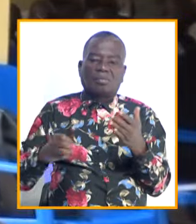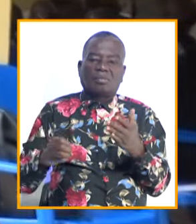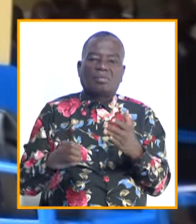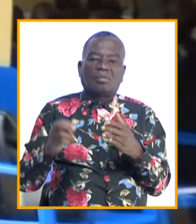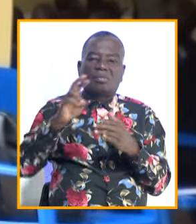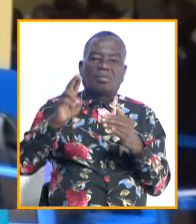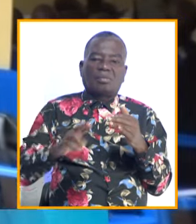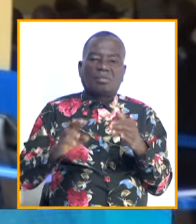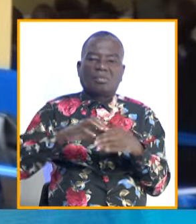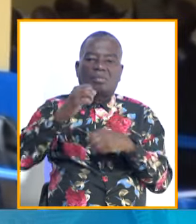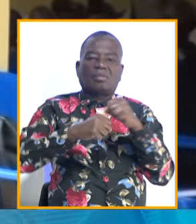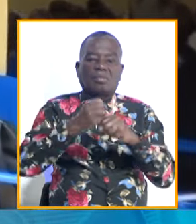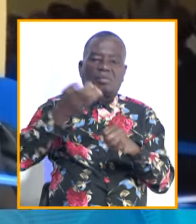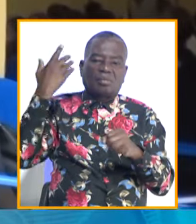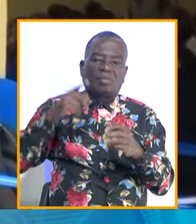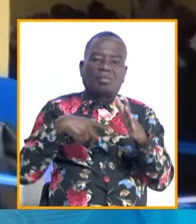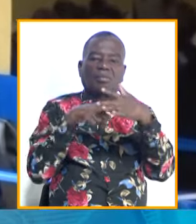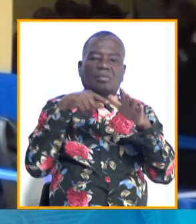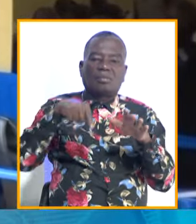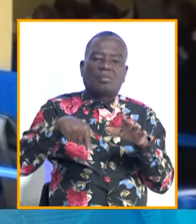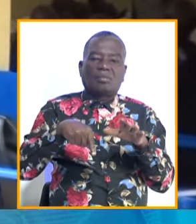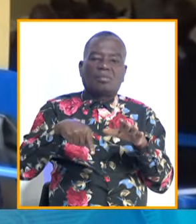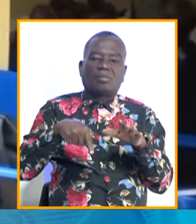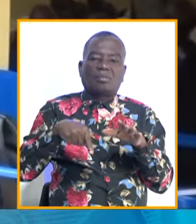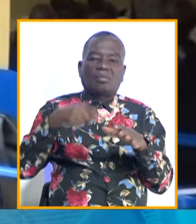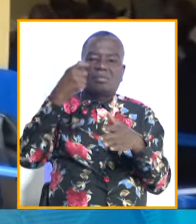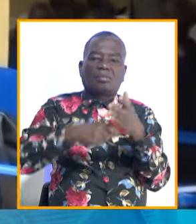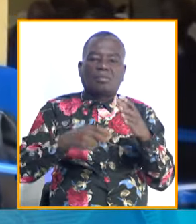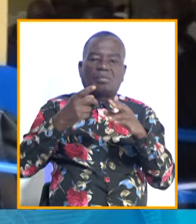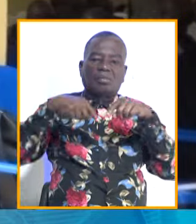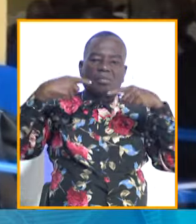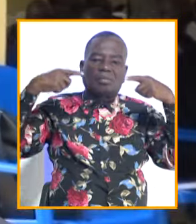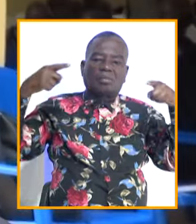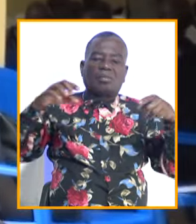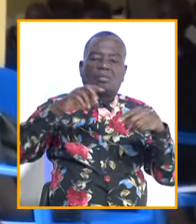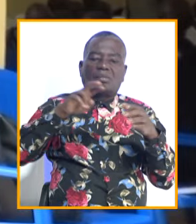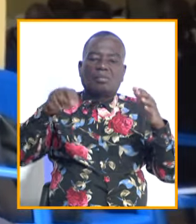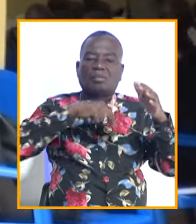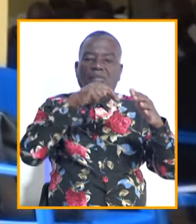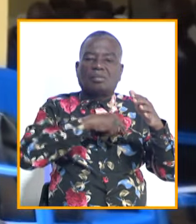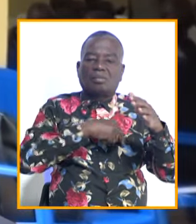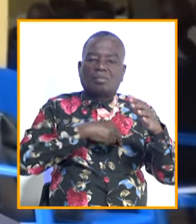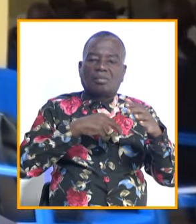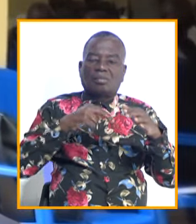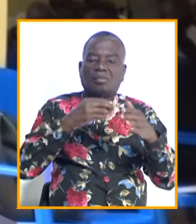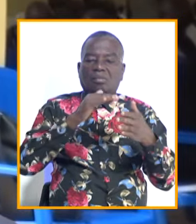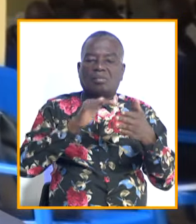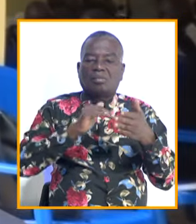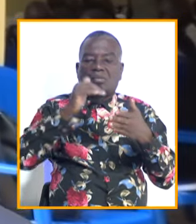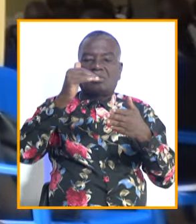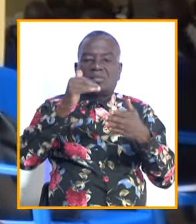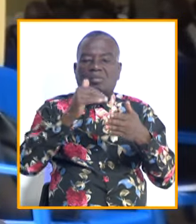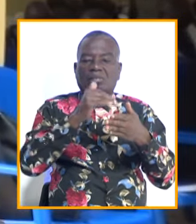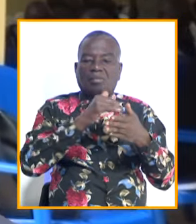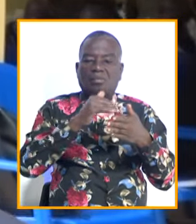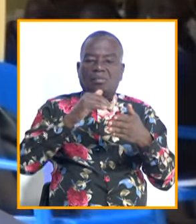Les résultats des années passées montrent que, en tout cas, le taux de réussite au niveau du Poro est en deçà